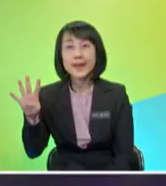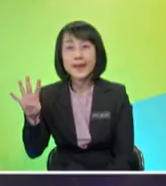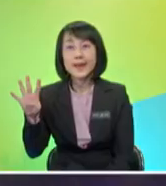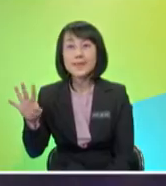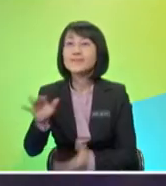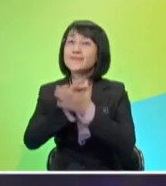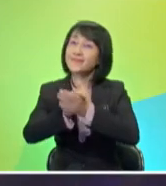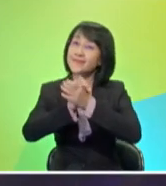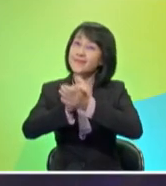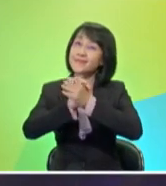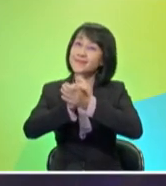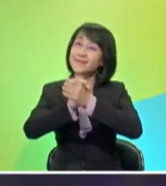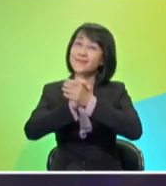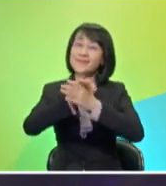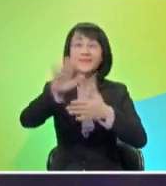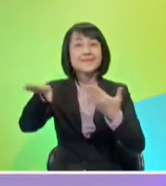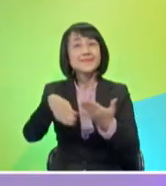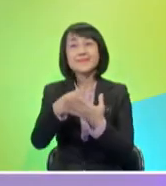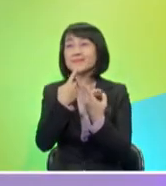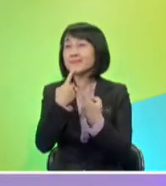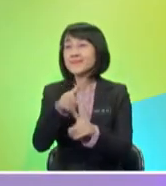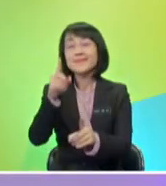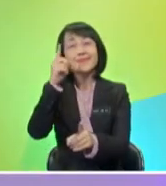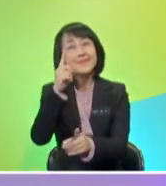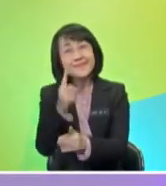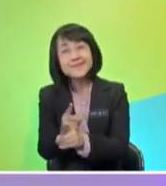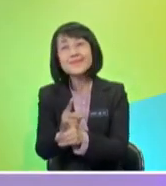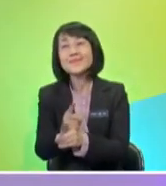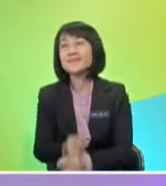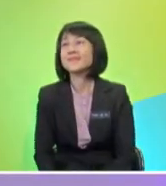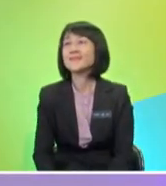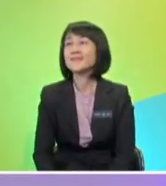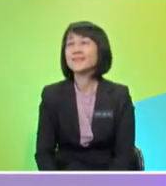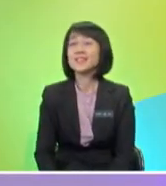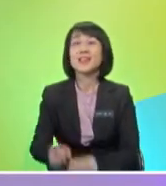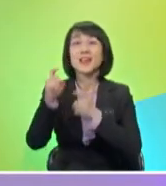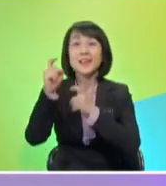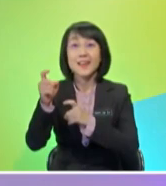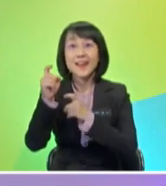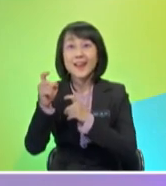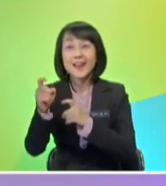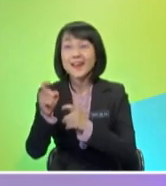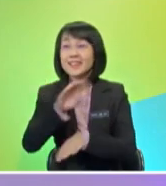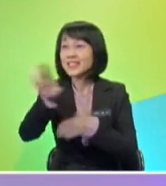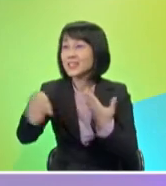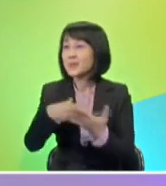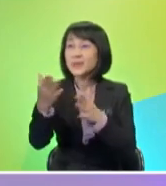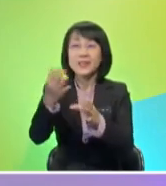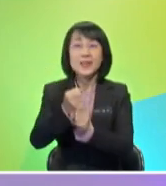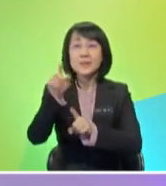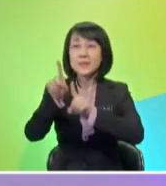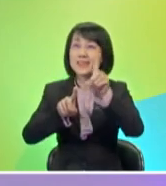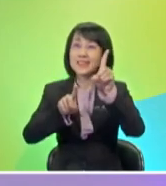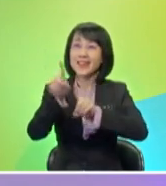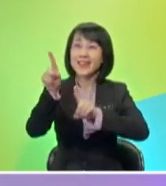Tahniah. Alhamdulillah. Masing-masing dengan jawapan yang betul, cikgu. Jadi ganjaran kita bagi untuk ke semua murid-murid kita pada hari ini.